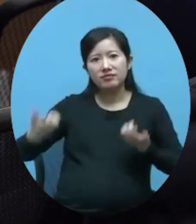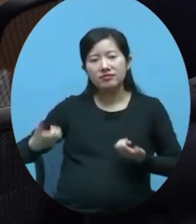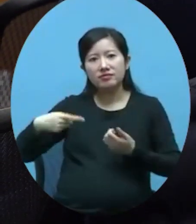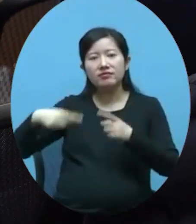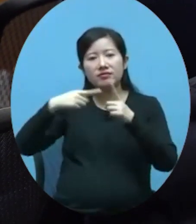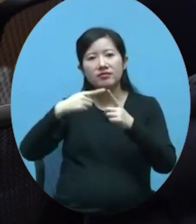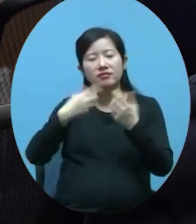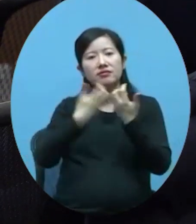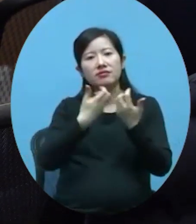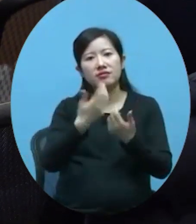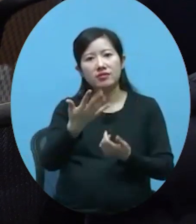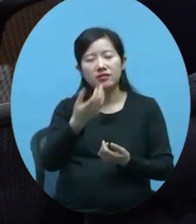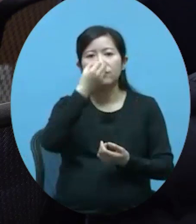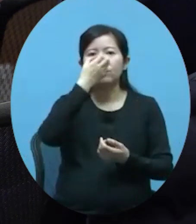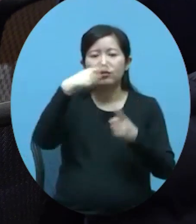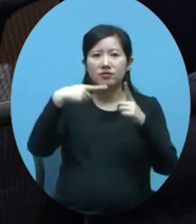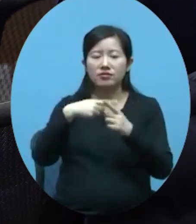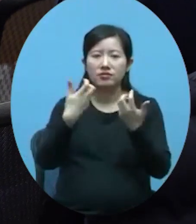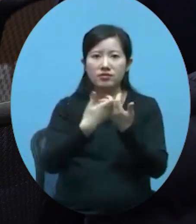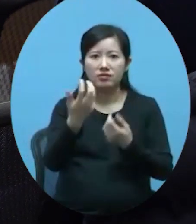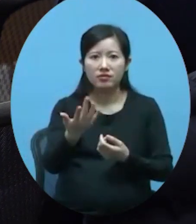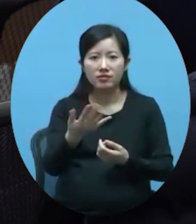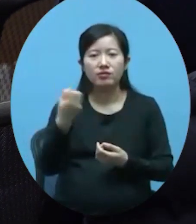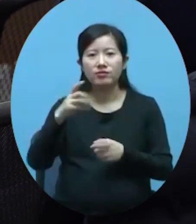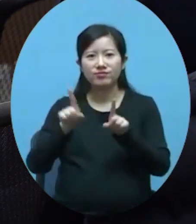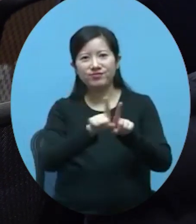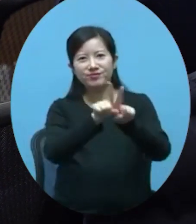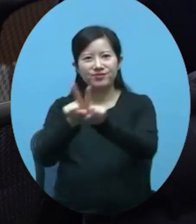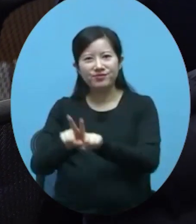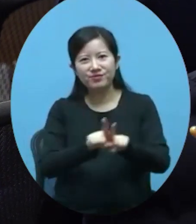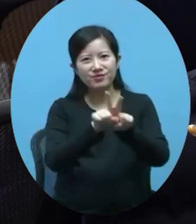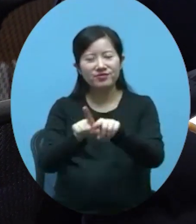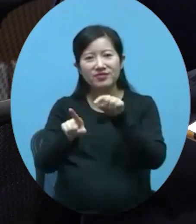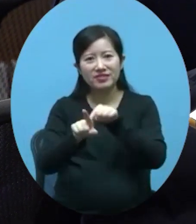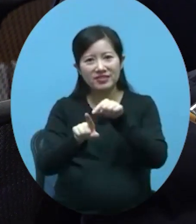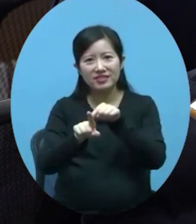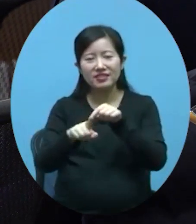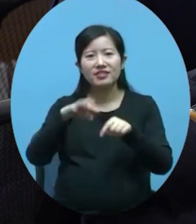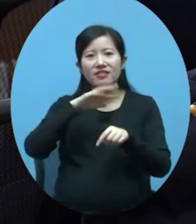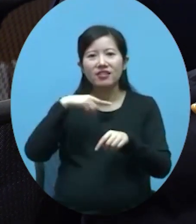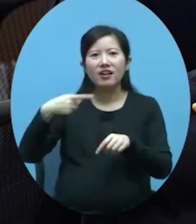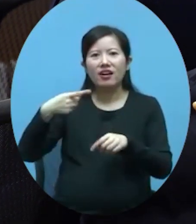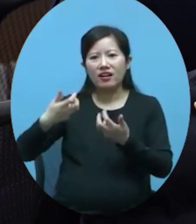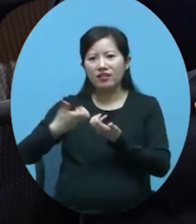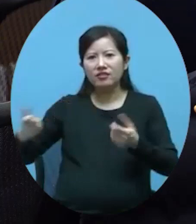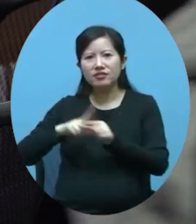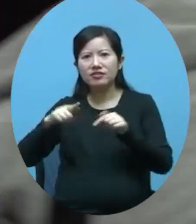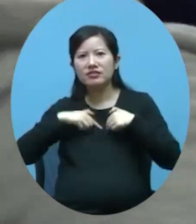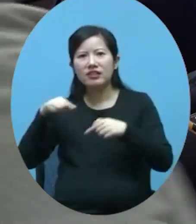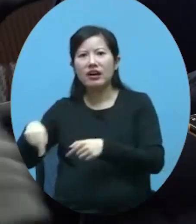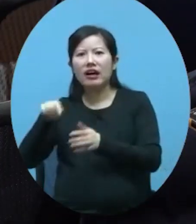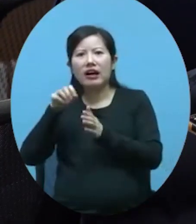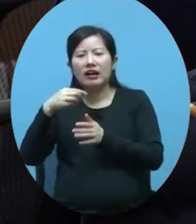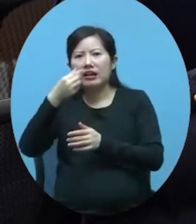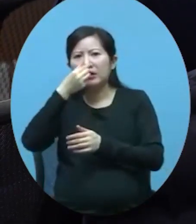的居民另外就是现在有几多的密切接触者是因为检疫中心不够而要留在家裡自我隔离14天的